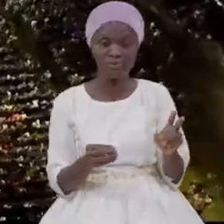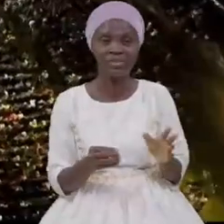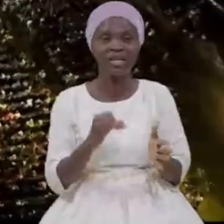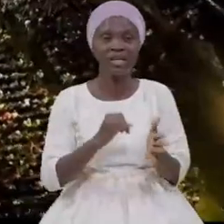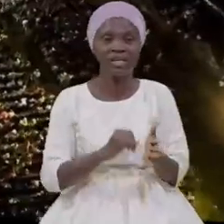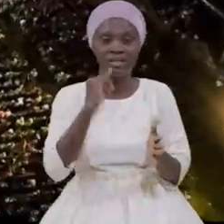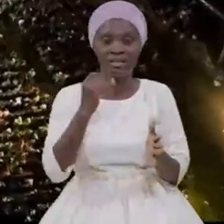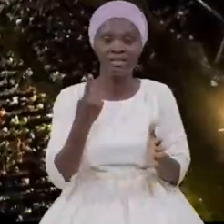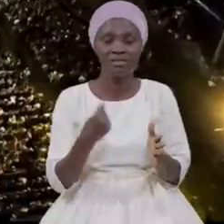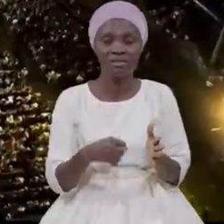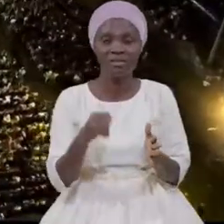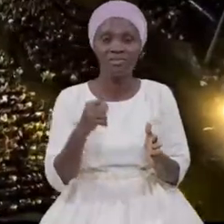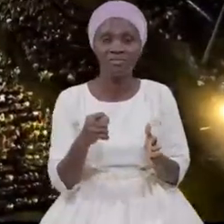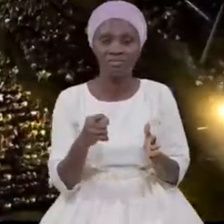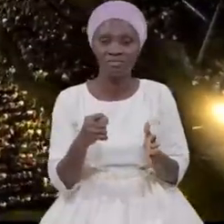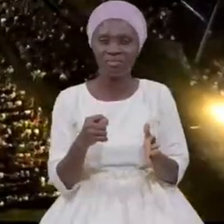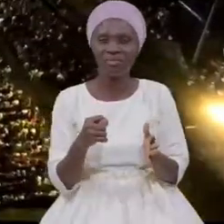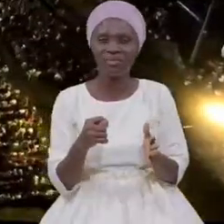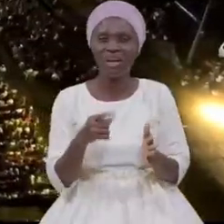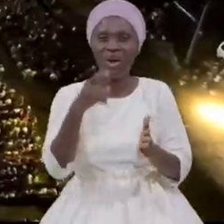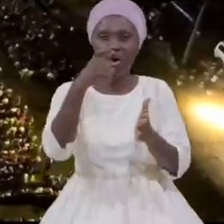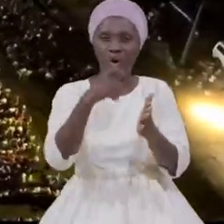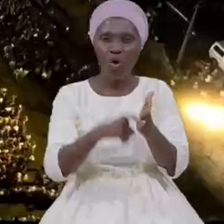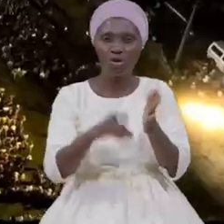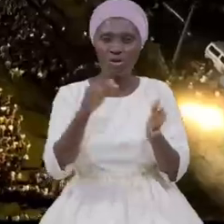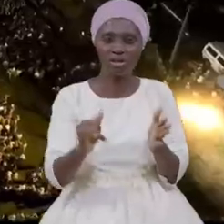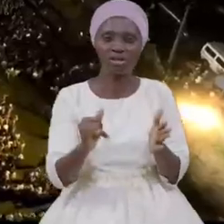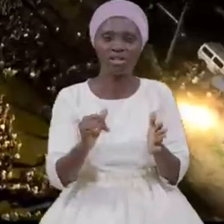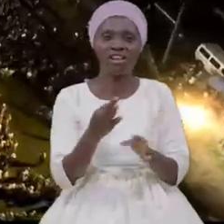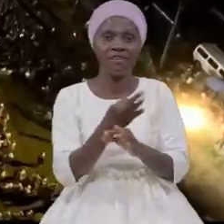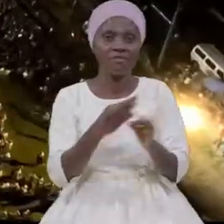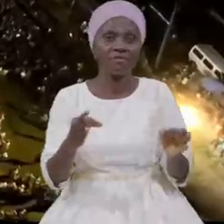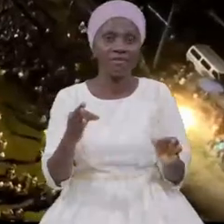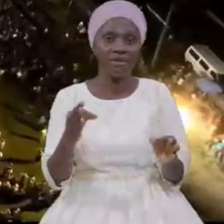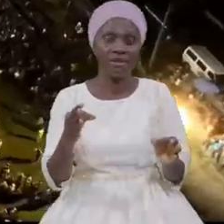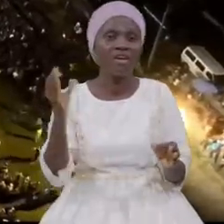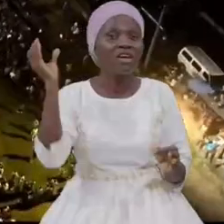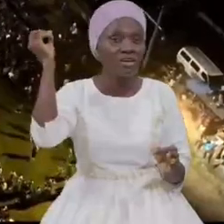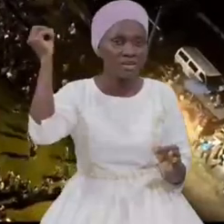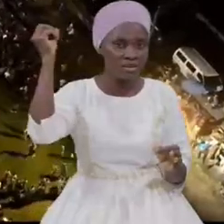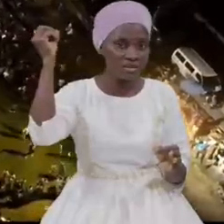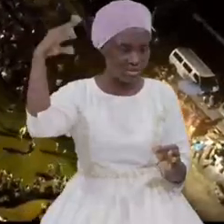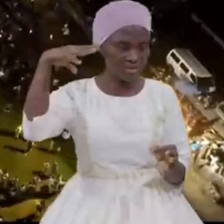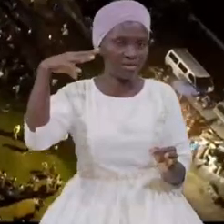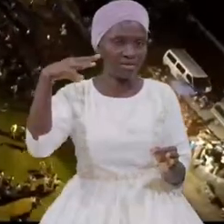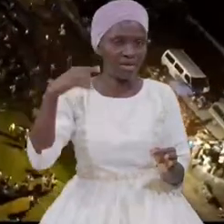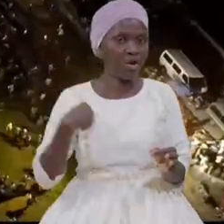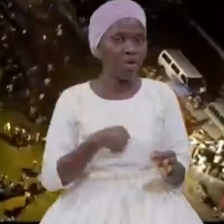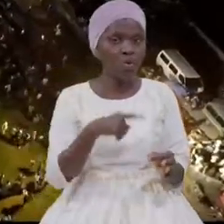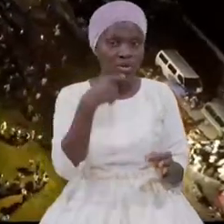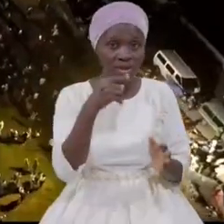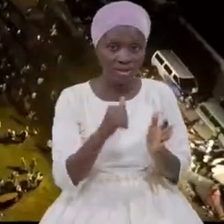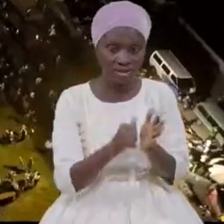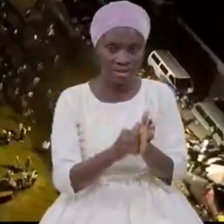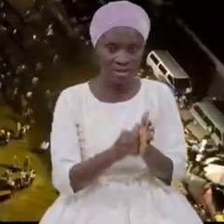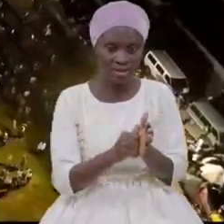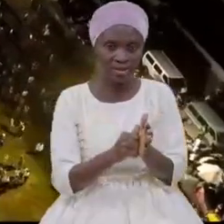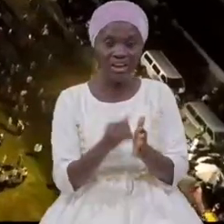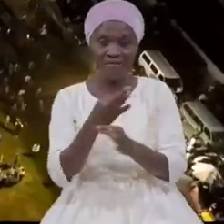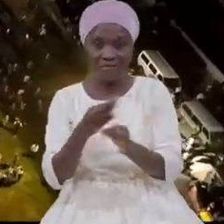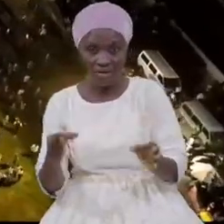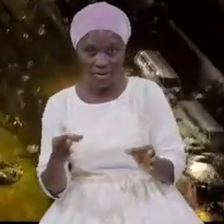Disons, gratuit,